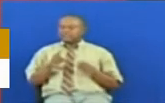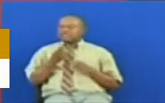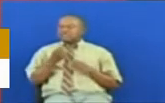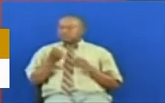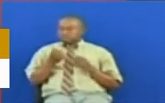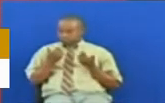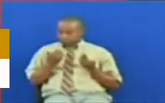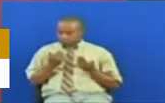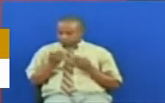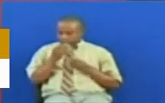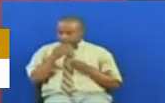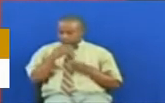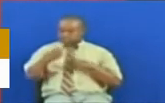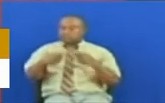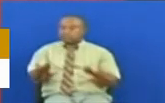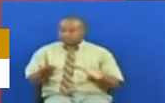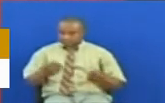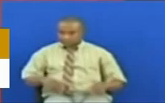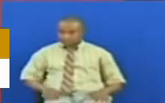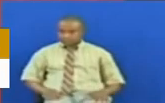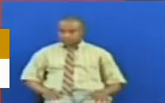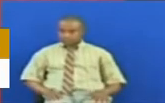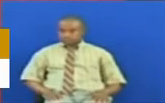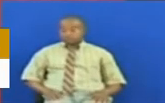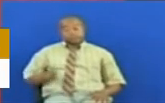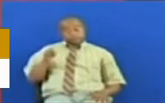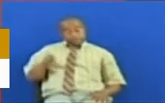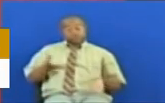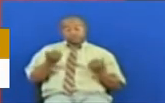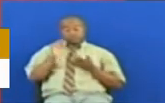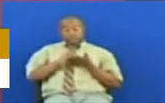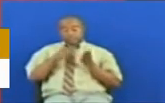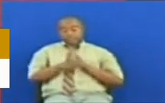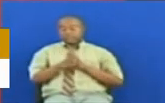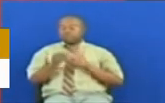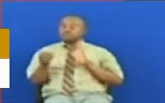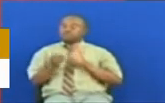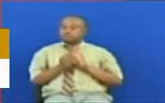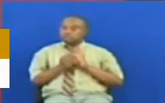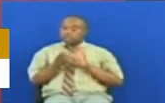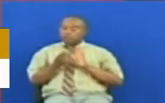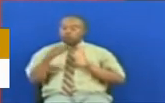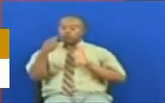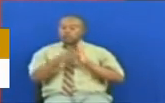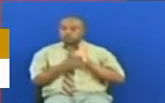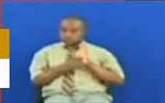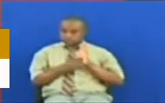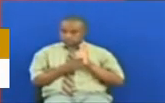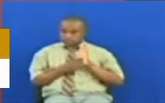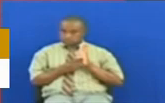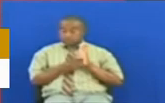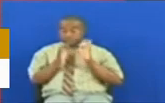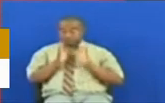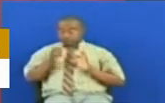kitakuwa kitaendelea? Either wanaweza wakaweka kwenye sheria, lakini wanaweza wakaweka kwenye kanuni utaratibu mzuri